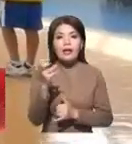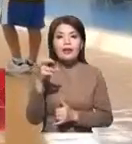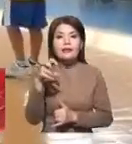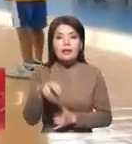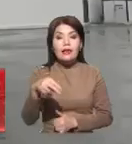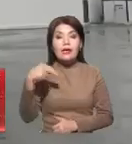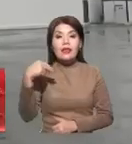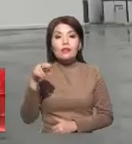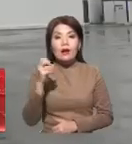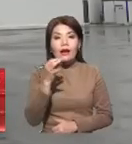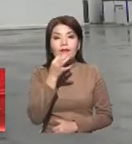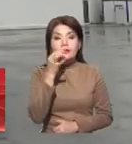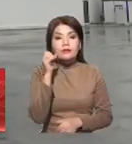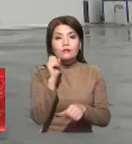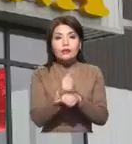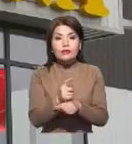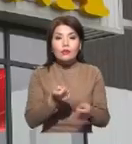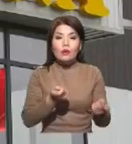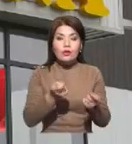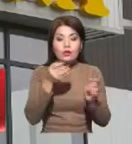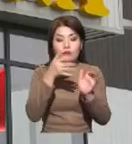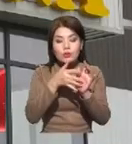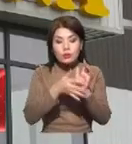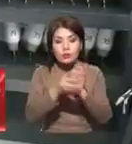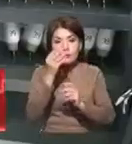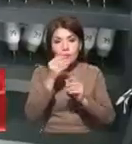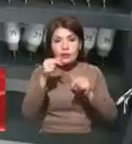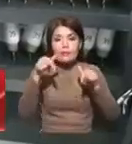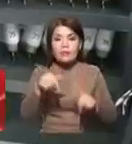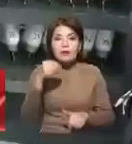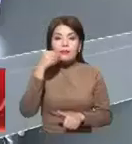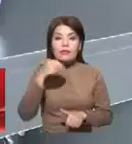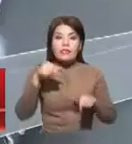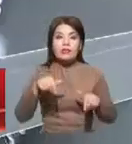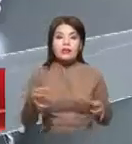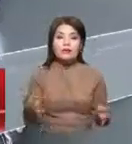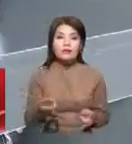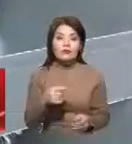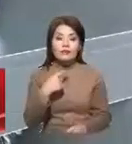Касым-Жомарт Токаев отметил, что поручил правительству изучить эти вопросы и принять эффективные решения.